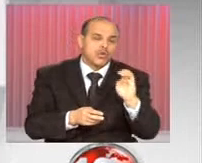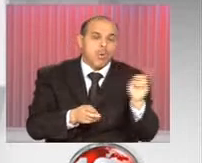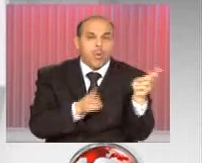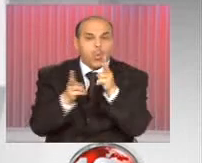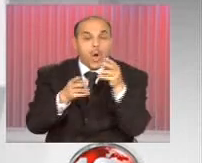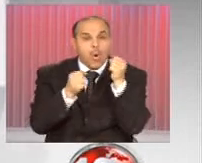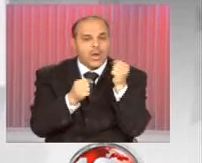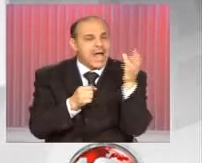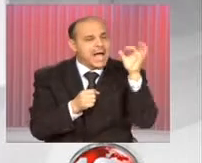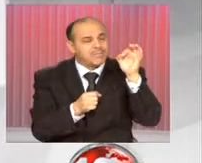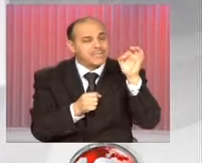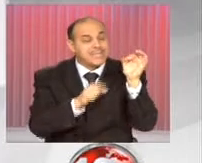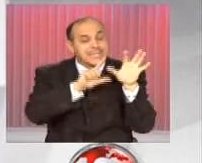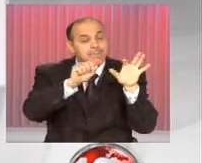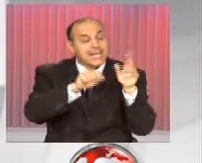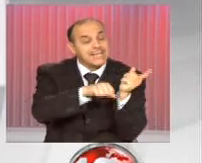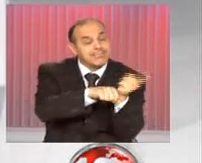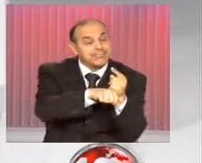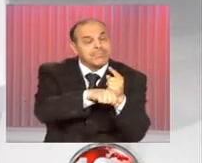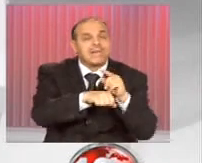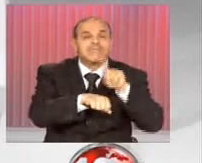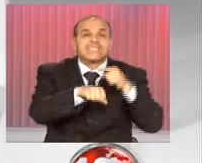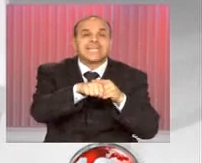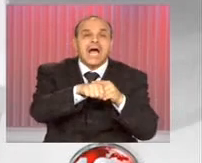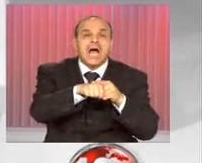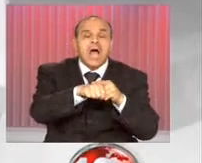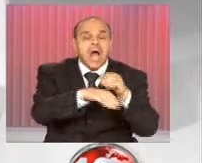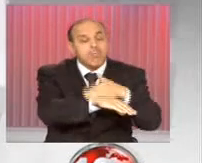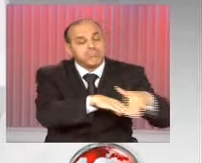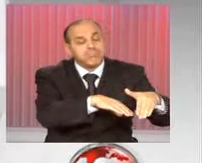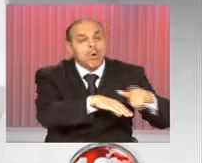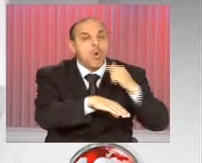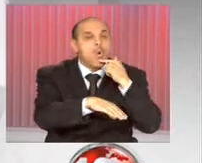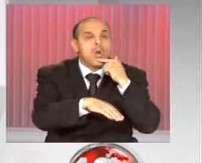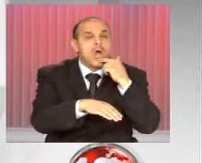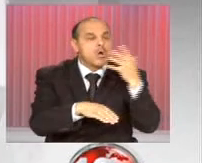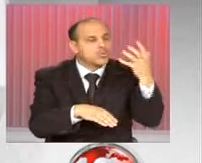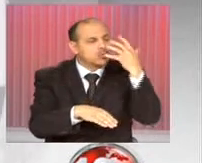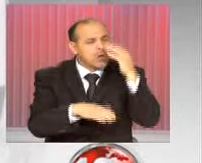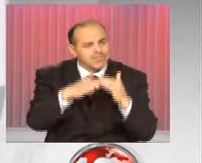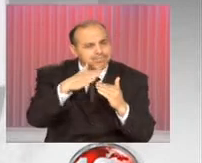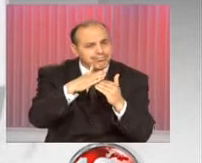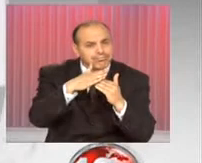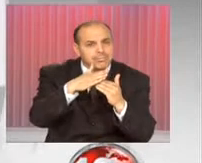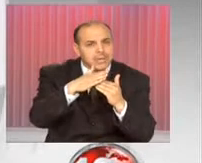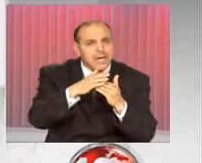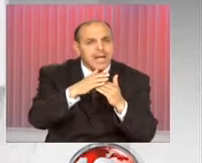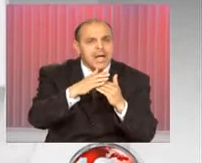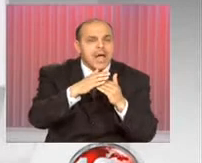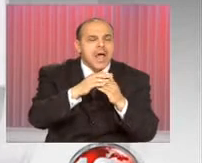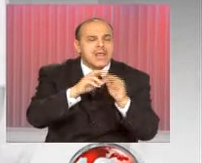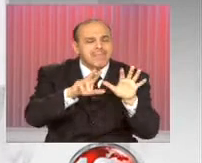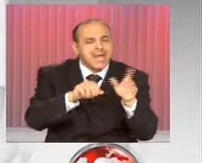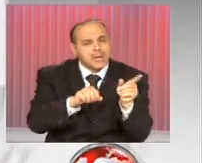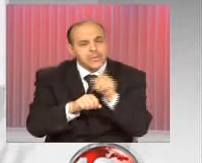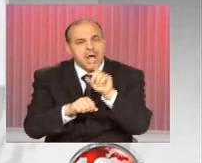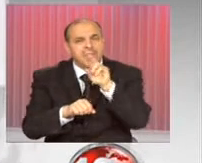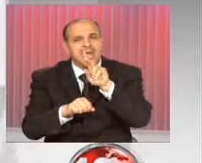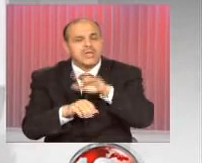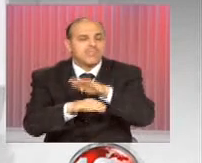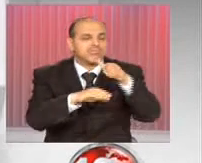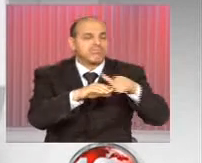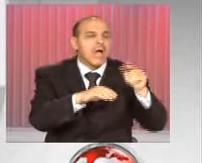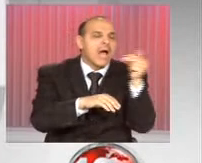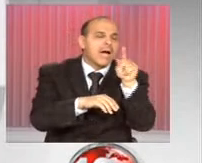من 50 إلى 70 كيلومتر في الساعة قرب السواحل، وتتراوح الحرارة القصوى بين 8 و12 درجة بالمرتفعات